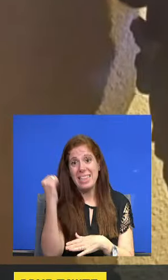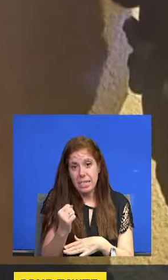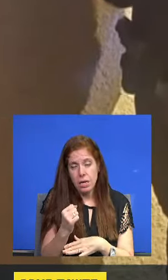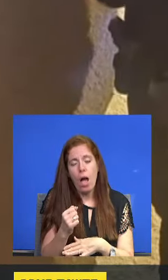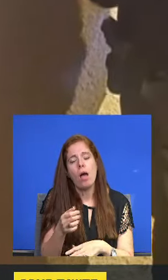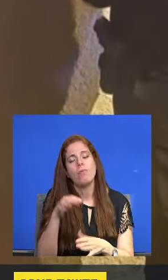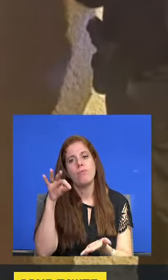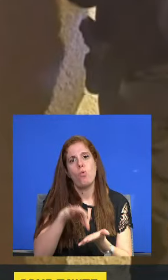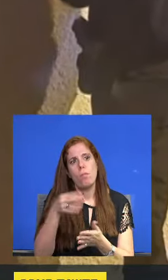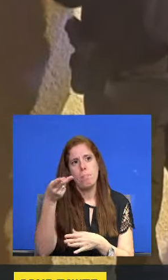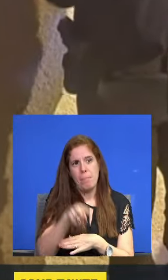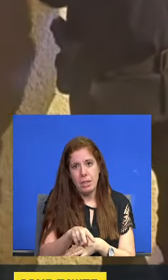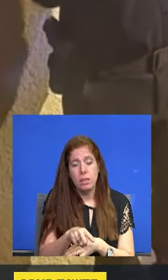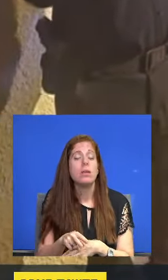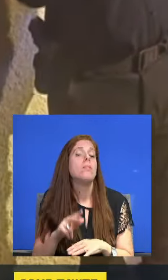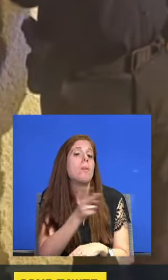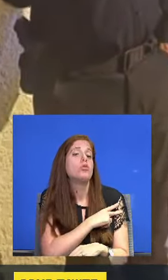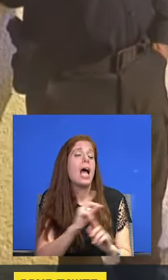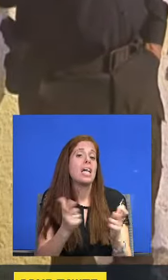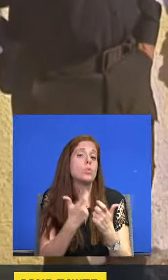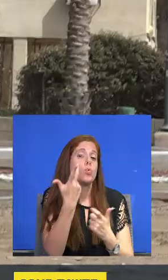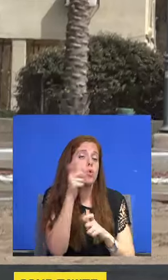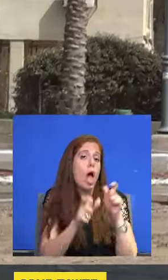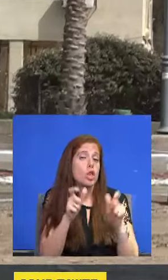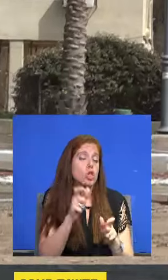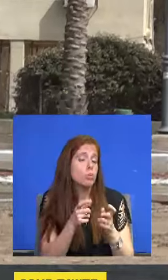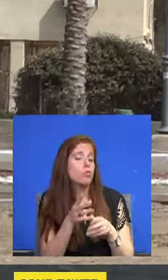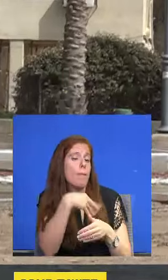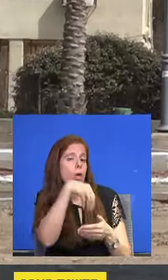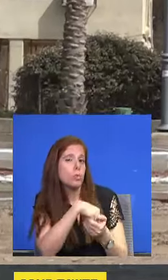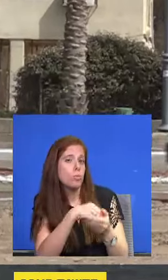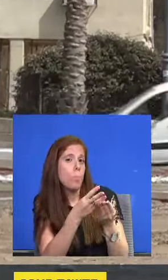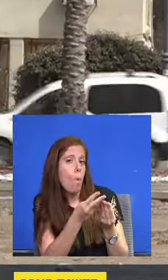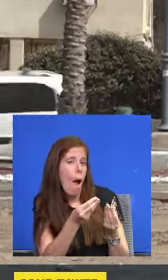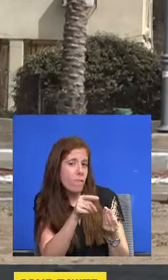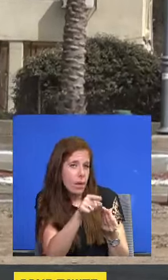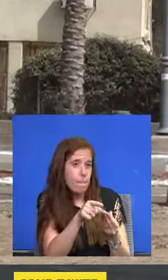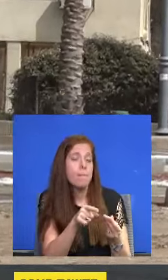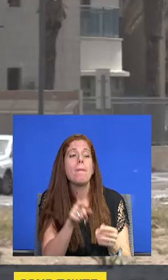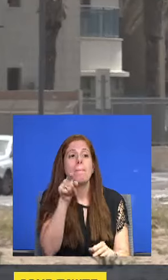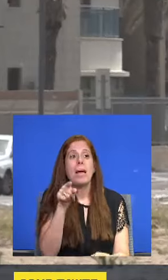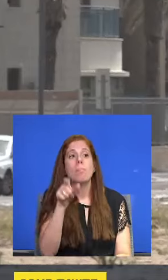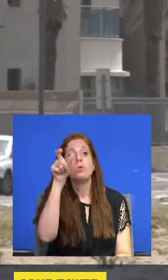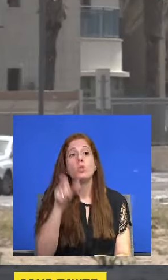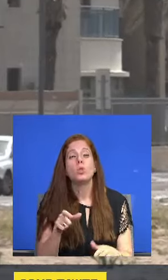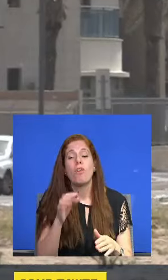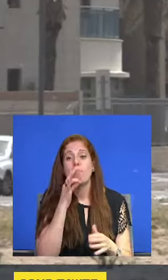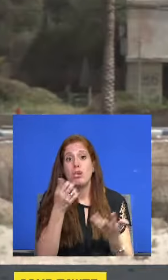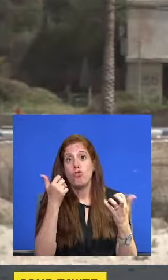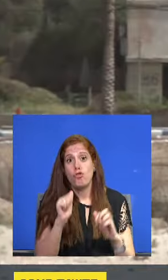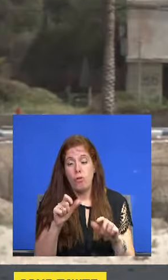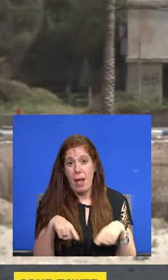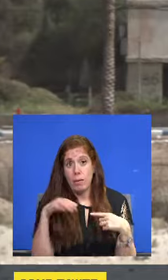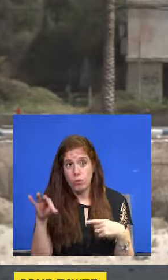3 חשודים מהזירה, בחשד למעורבותם במעשה, בהם החשוד המרכזי תושב קריית ים בשנות ה-60 לחייו,